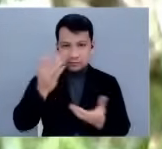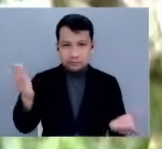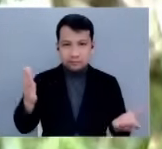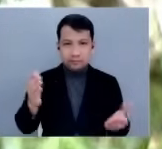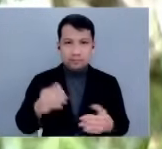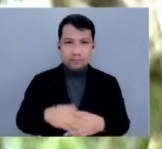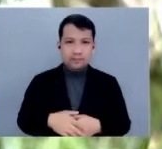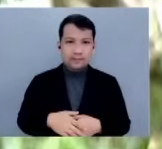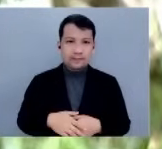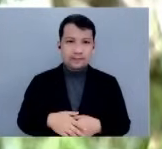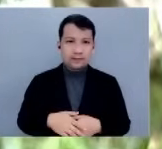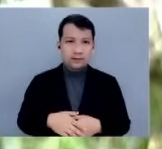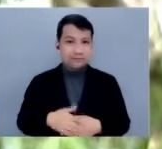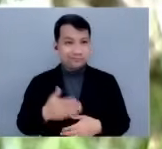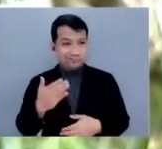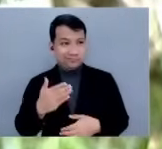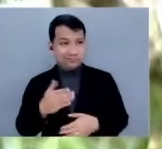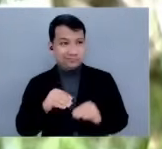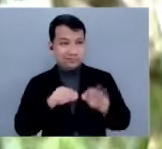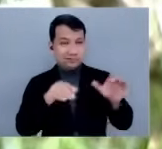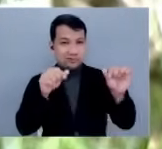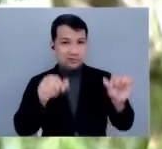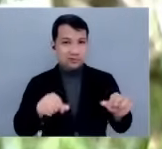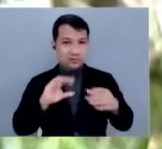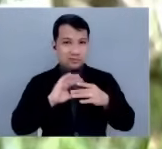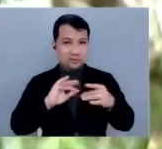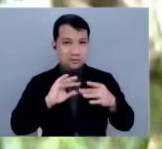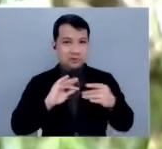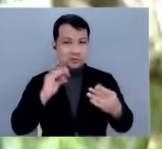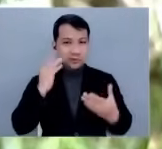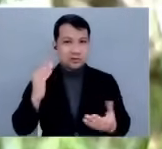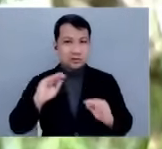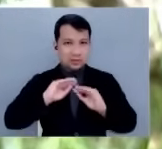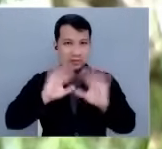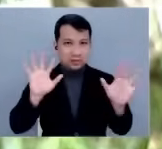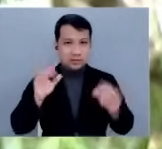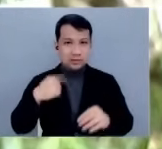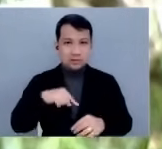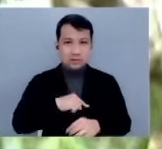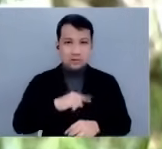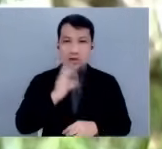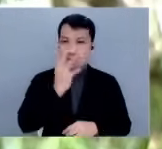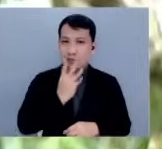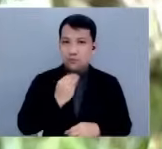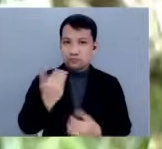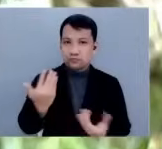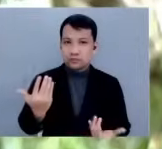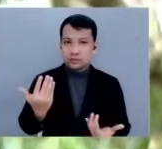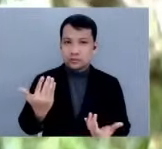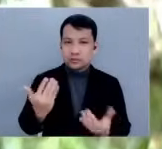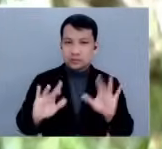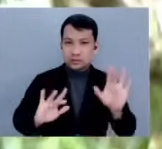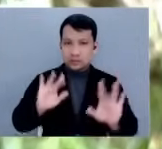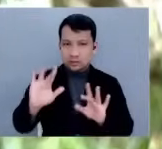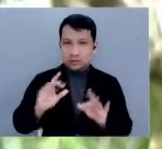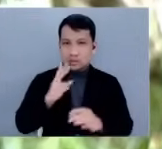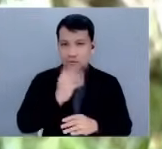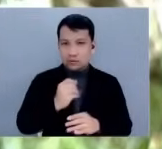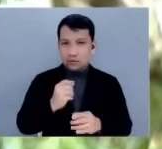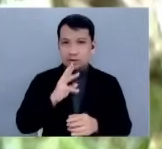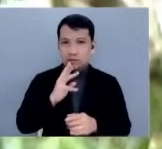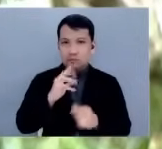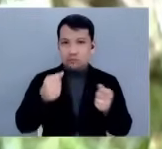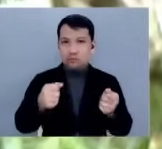tayo doon sa kwento. Klaro naman sa atin kung sino ang nanghaharas, sino ang nag-water